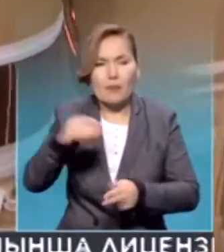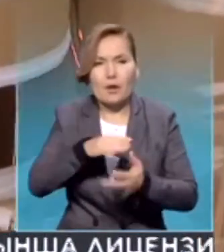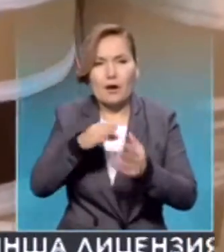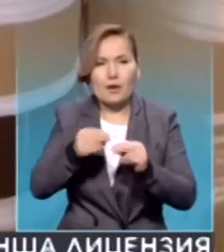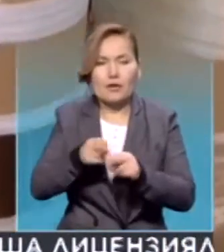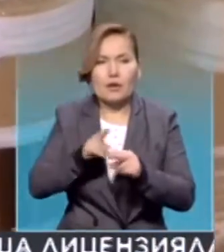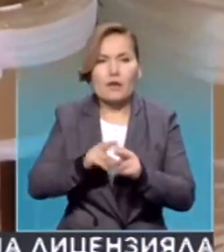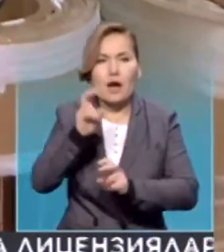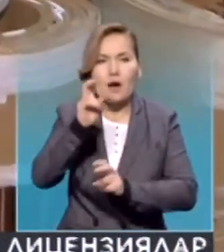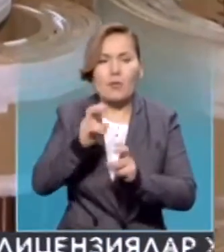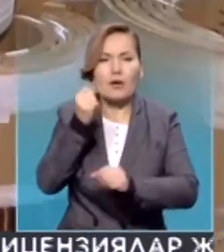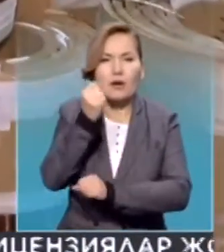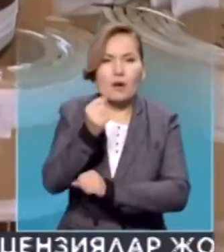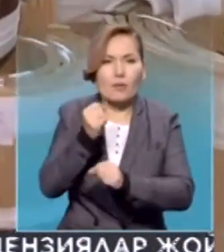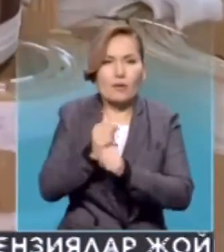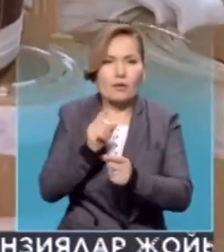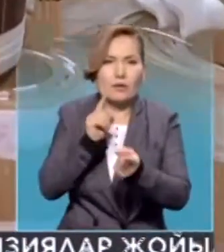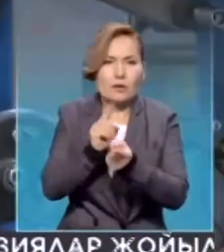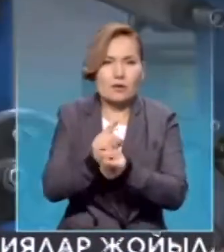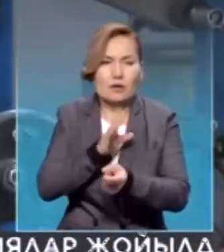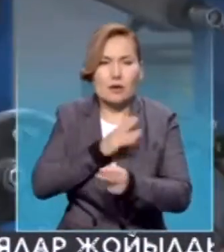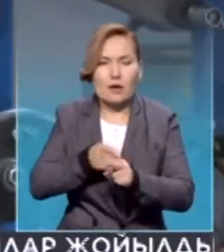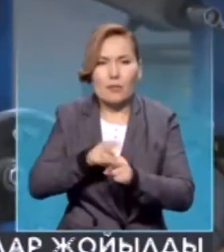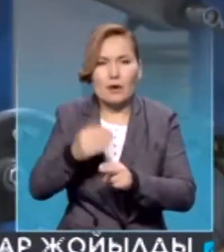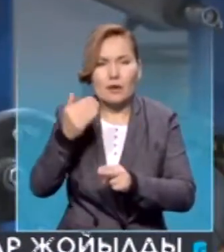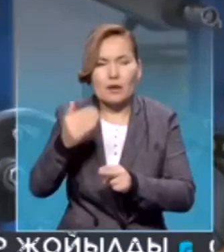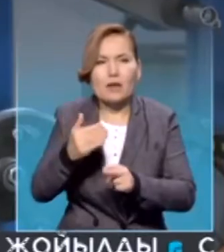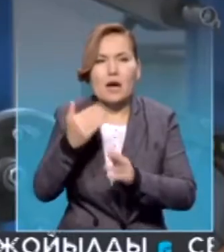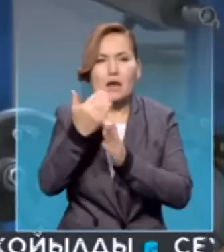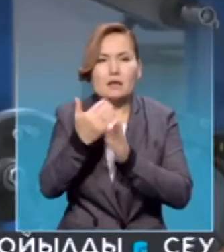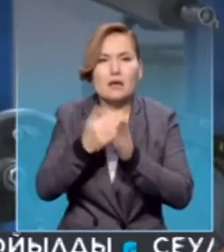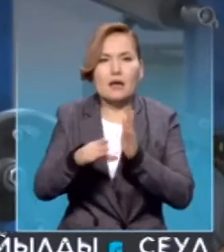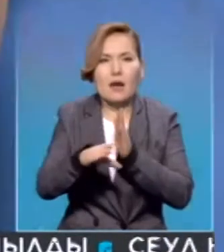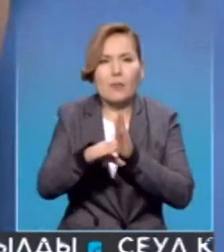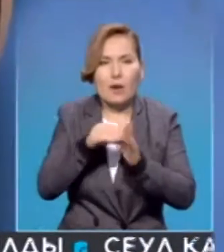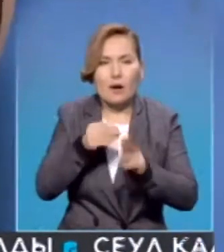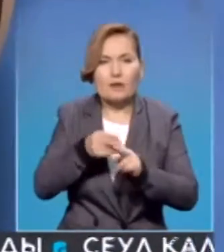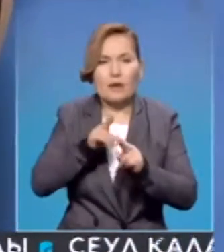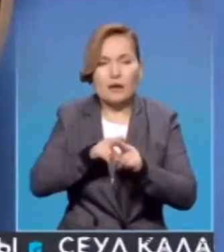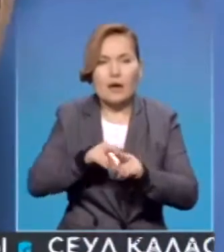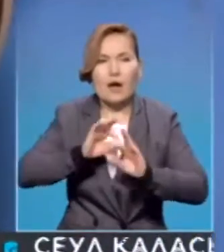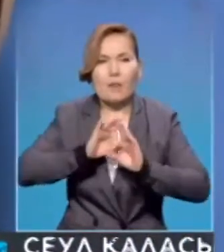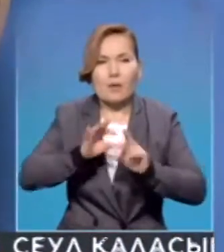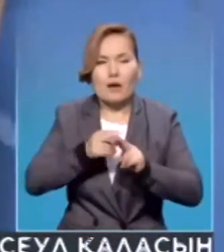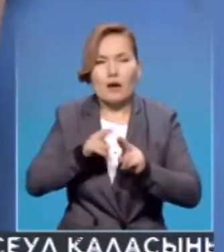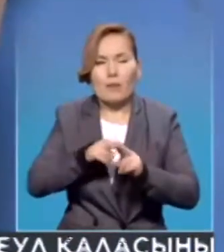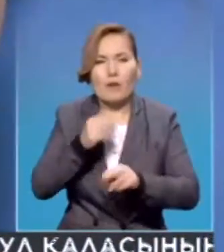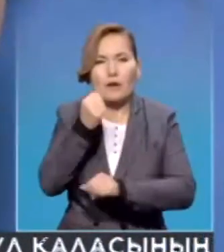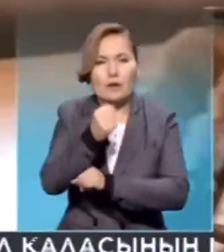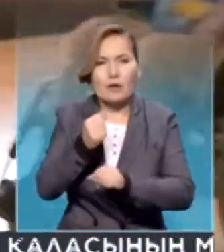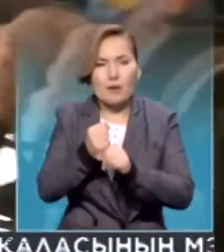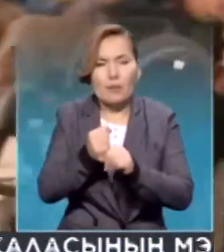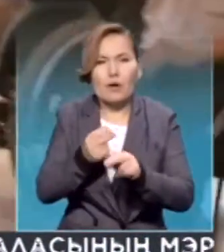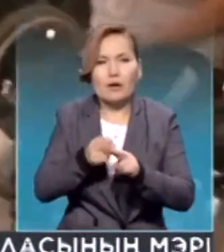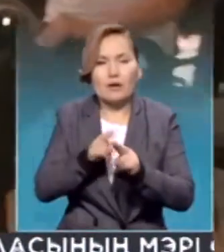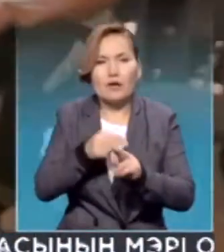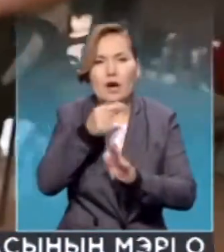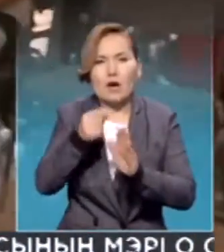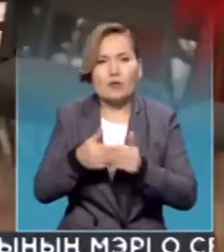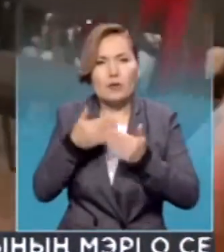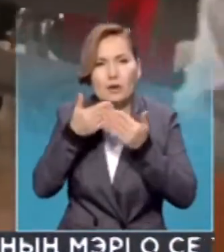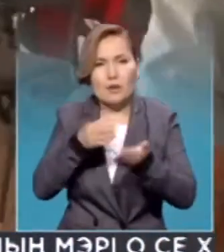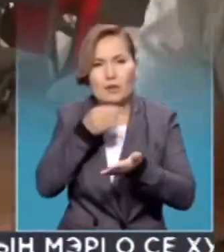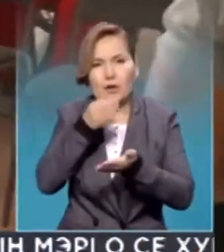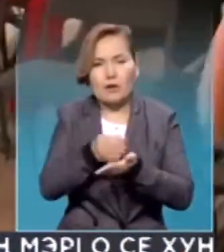соғып, өндіріс ошағының жұмысымен танысты. Өзінің сайлауалды бағдарламасына тоқталып, мамандардың сұрақтарына жауап берді. Сондай-ақ